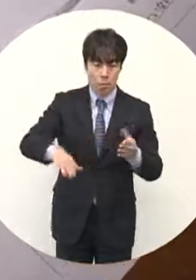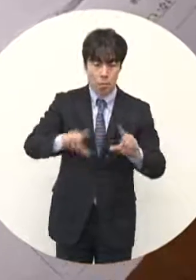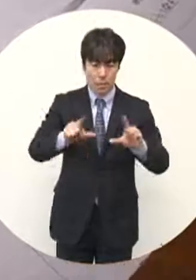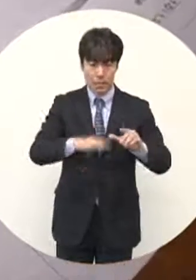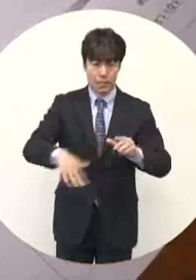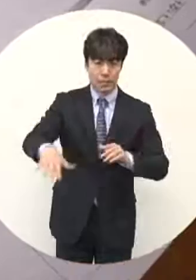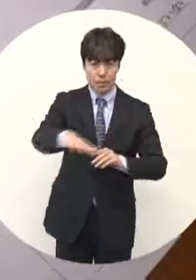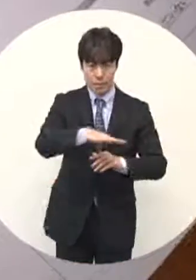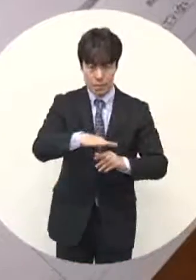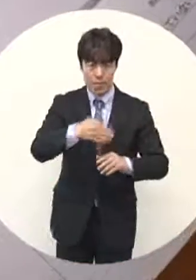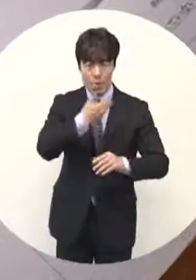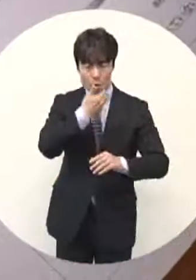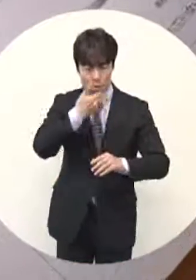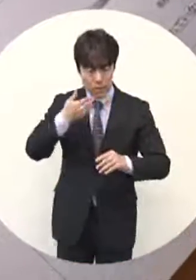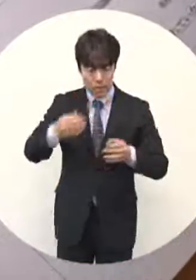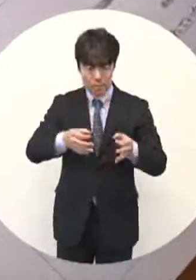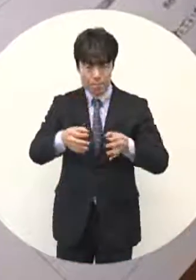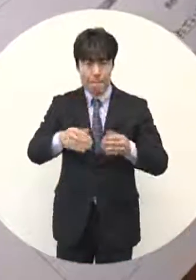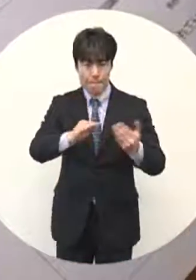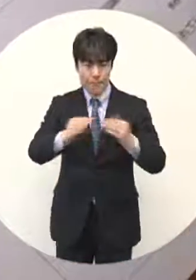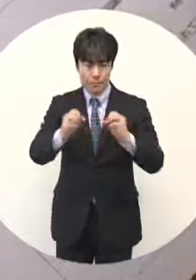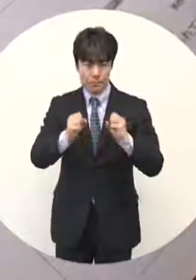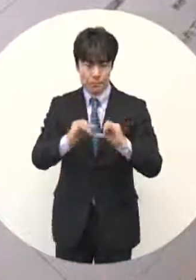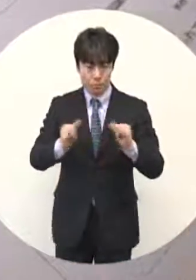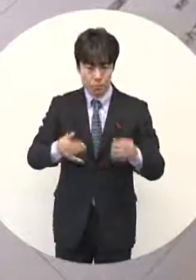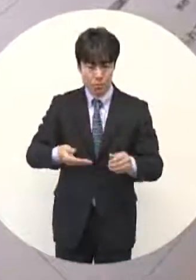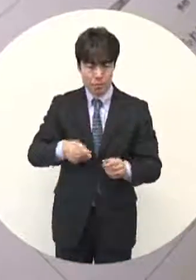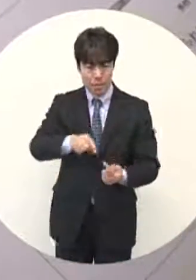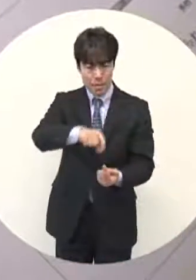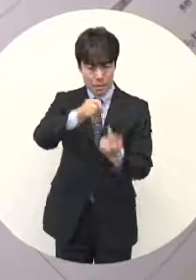街の人が選んだお店第1位は